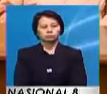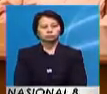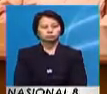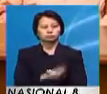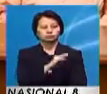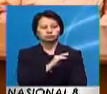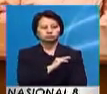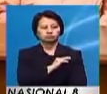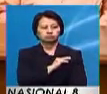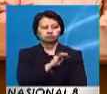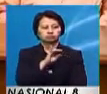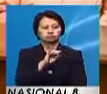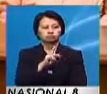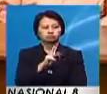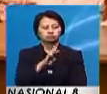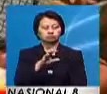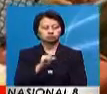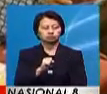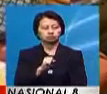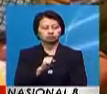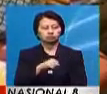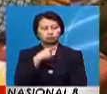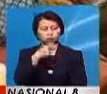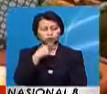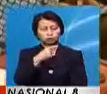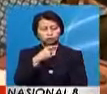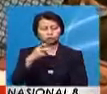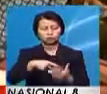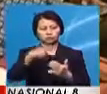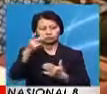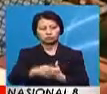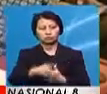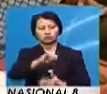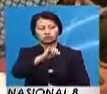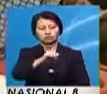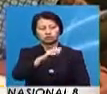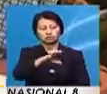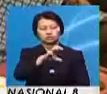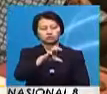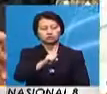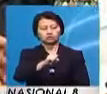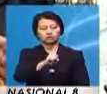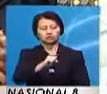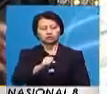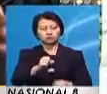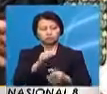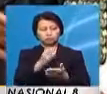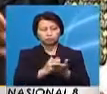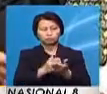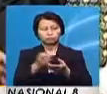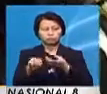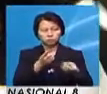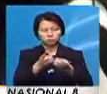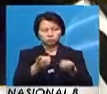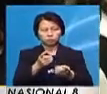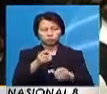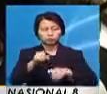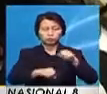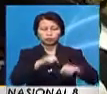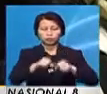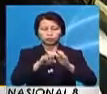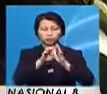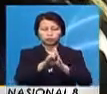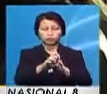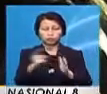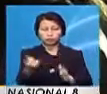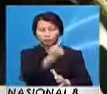Menteri Belia dan Sukan Khairi Jamaluddin berkata program JCM melibatkan beberapa disiplin berbasikal seperti